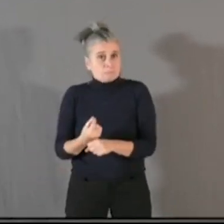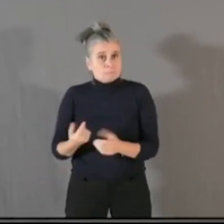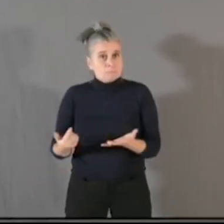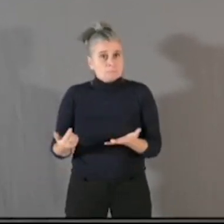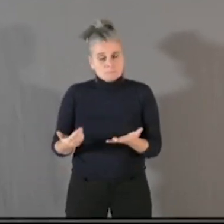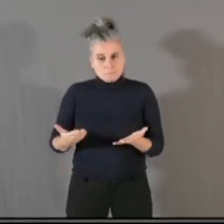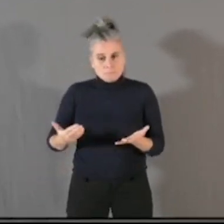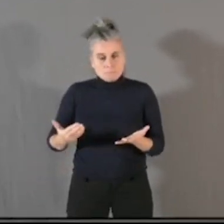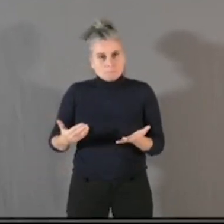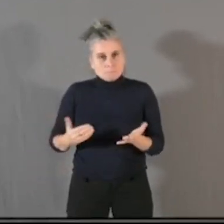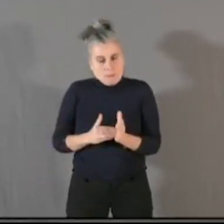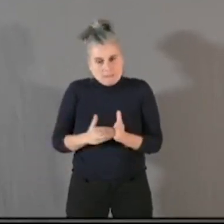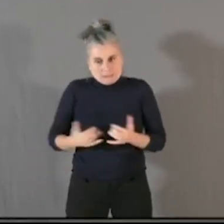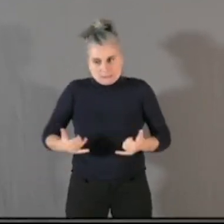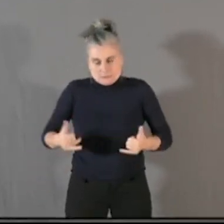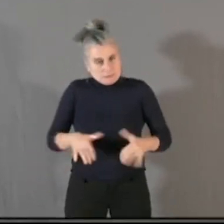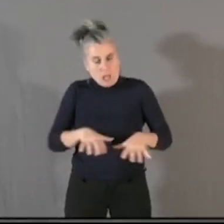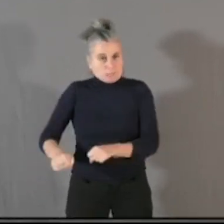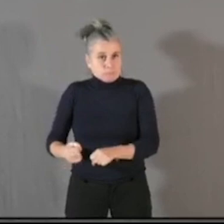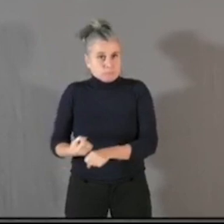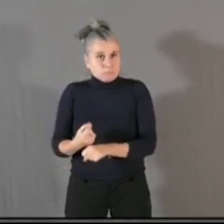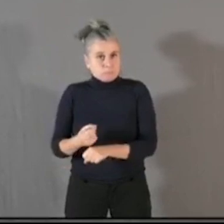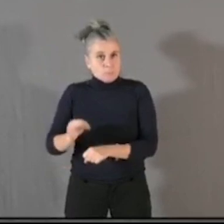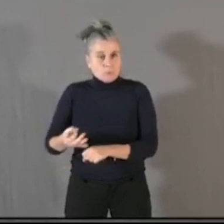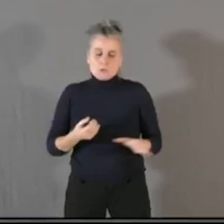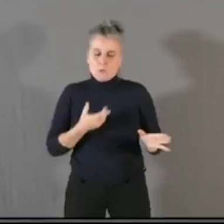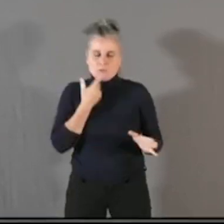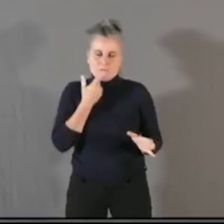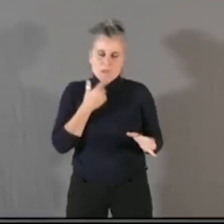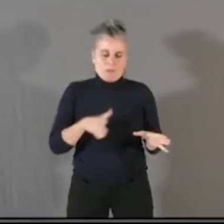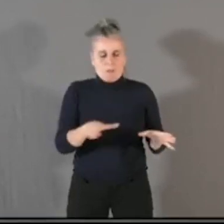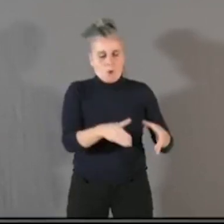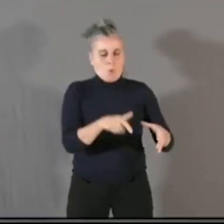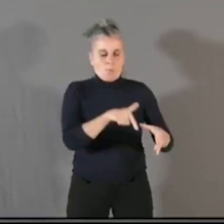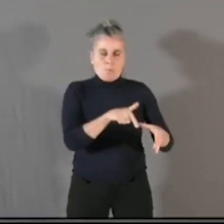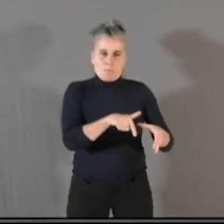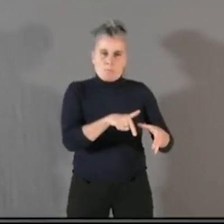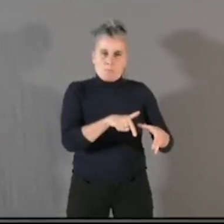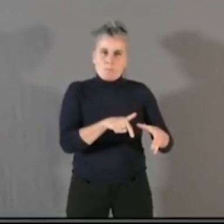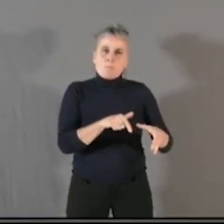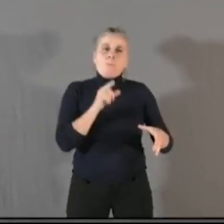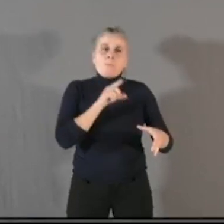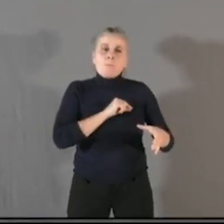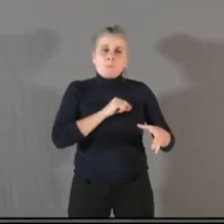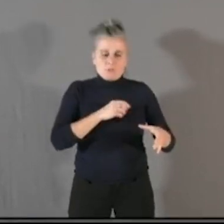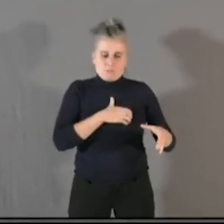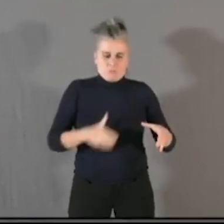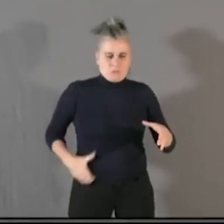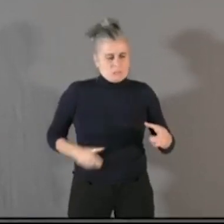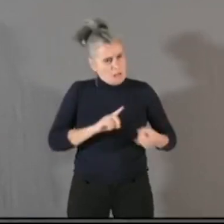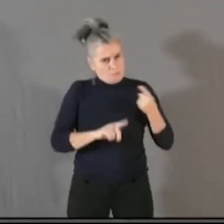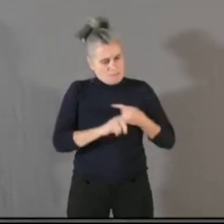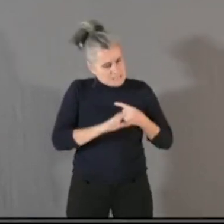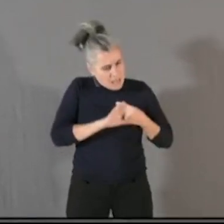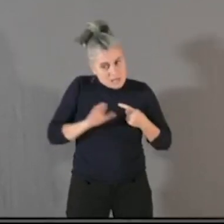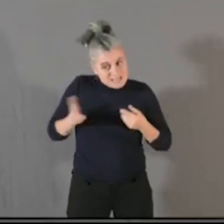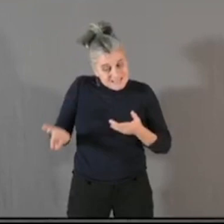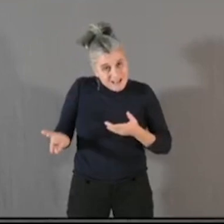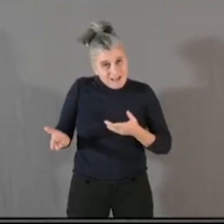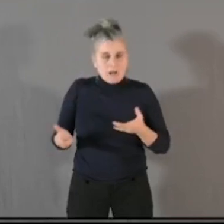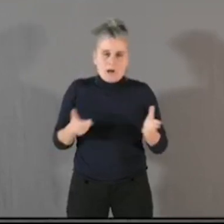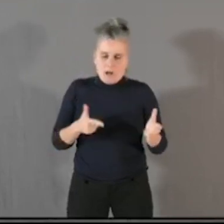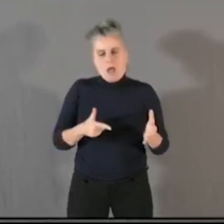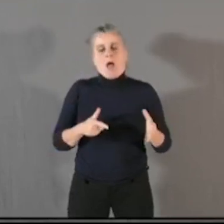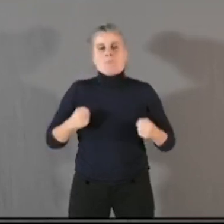donc judicieux qu'une brigade spécialisée dans le squat ou contre le squat de la police municipale puisse voir le jour, qu'elle puisse